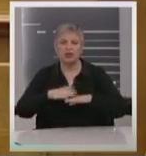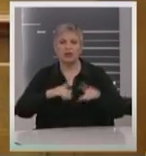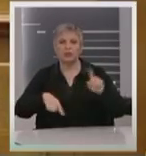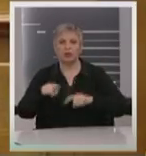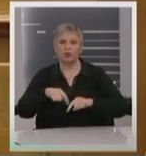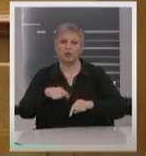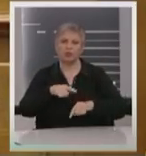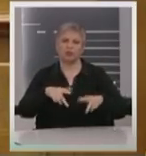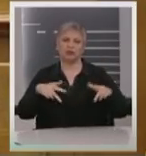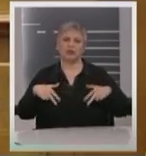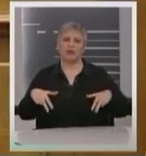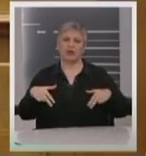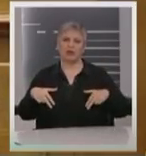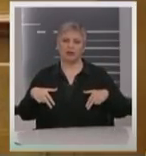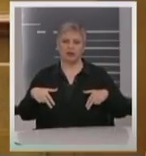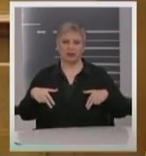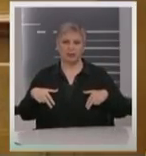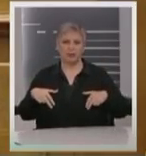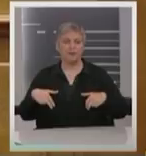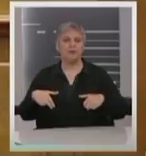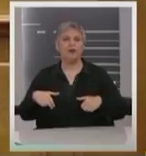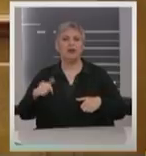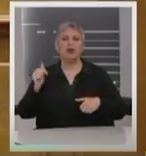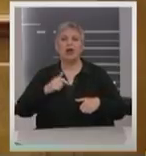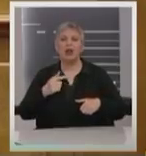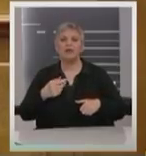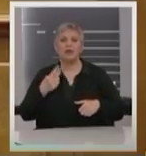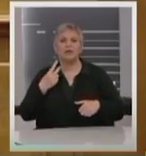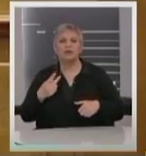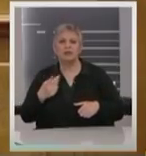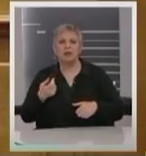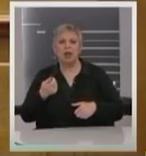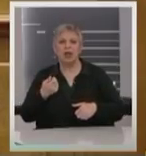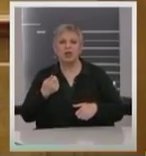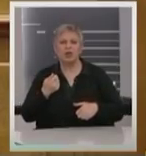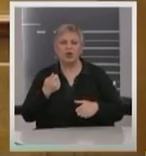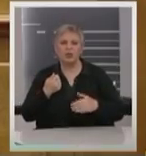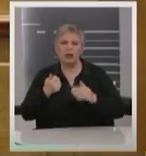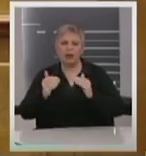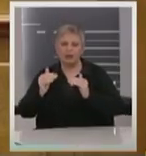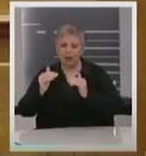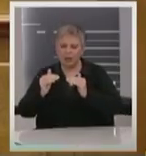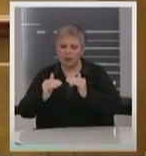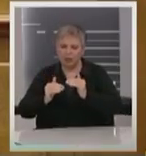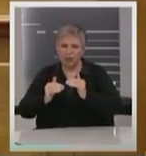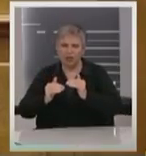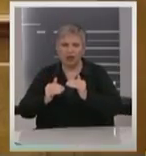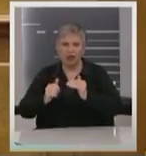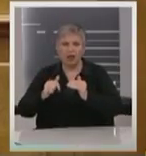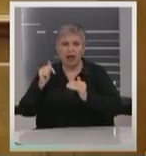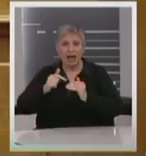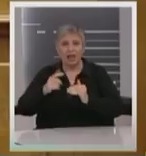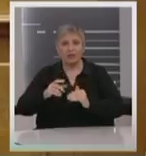οικονομία έχει σήμερα έναν ανεμικό ρυθμό ανάπτυξης που βρίσκεται πολύ πιο κάτω από τις πραγματικές της